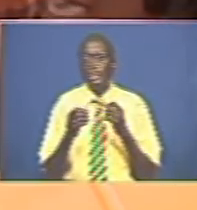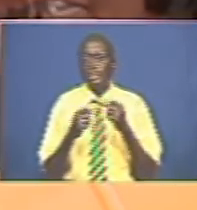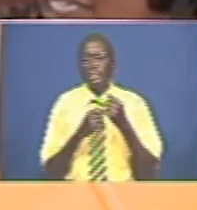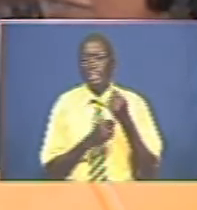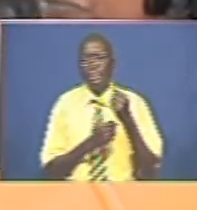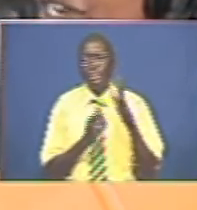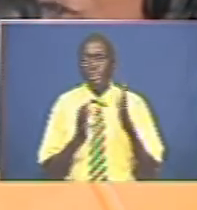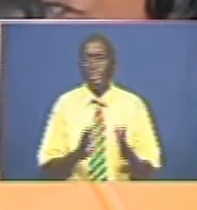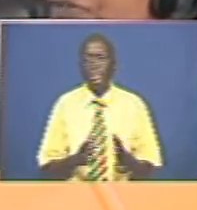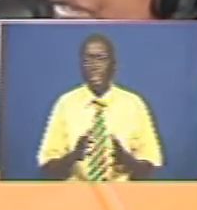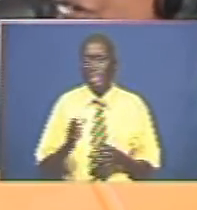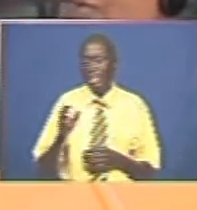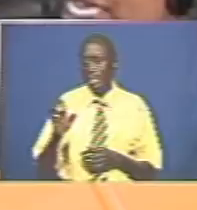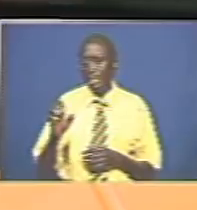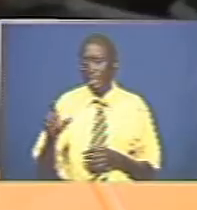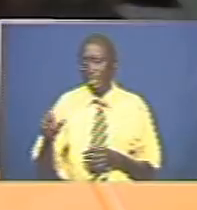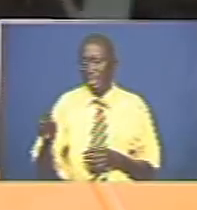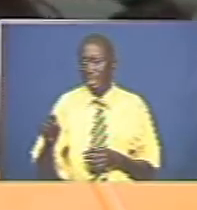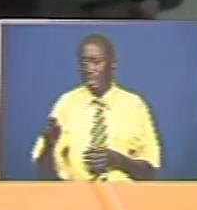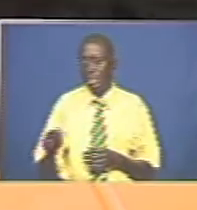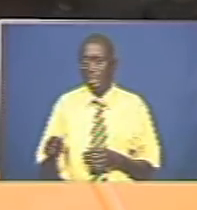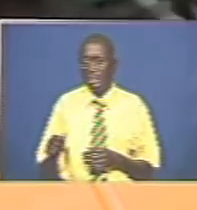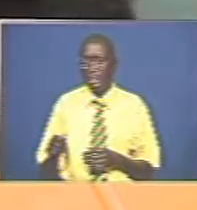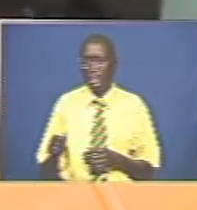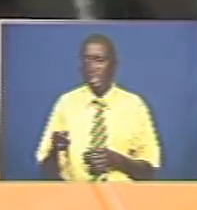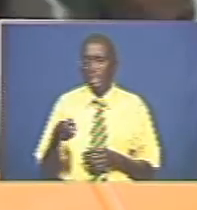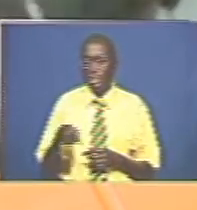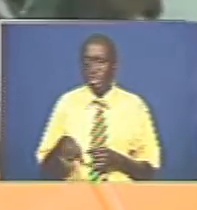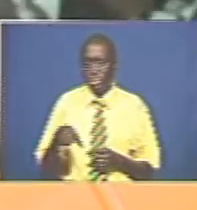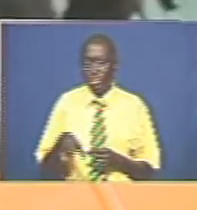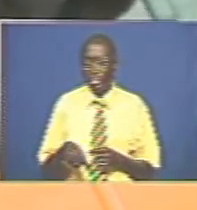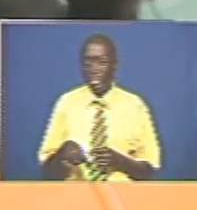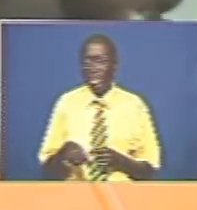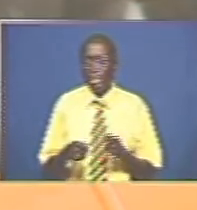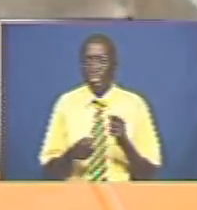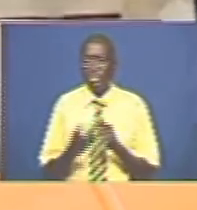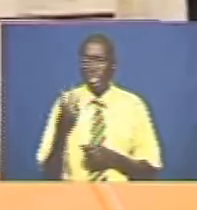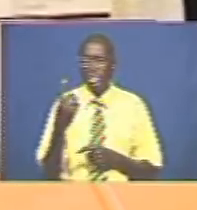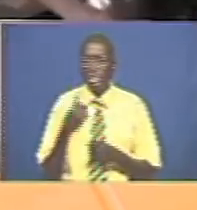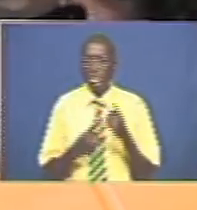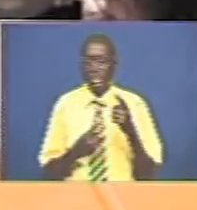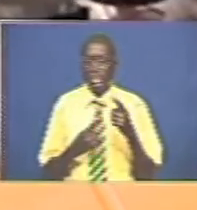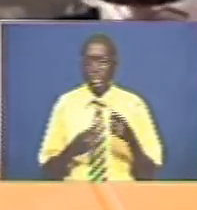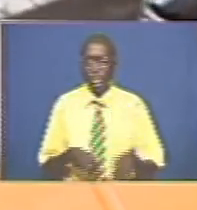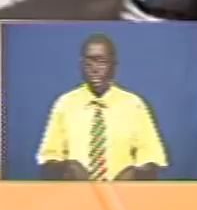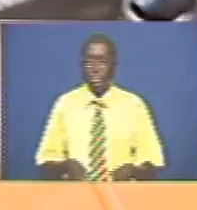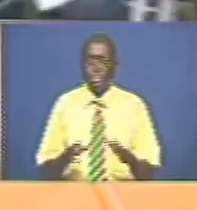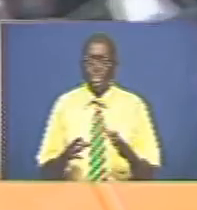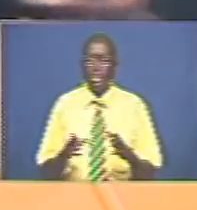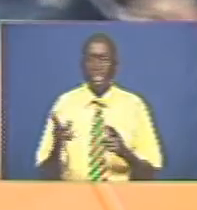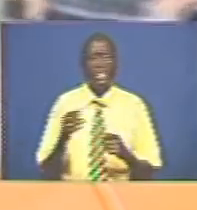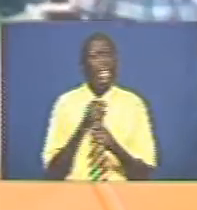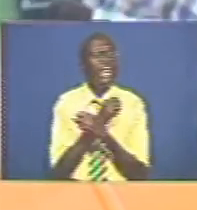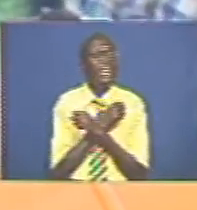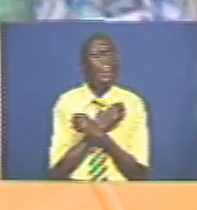ambaye anagonga ama anaadhimisha siku yake ya 10, mwaka wake wa 14 wa kuzaliwa leo. Anasema anakupenda sana